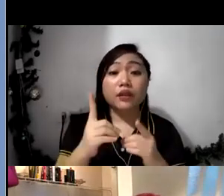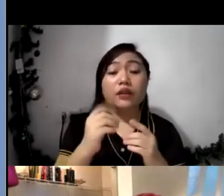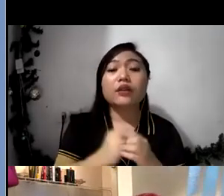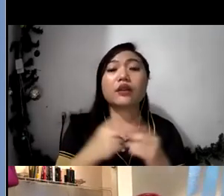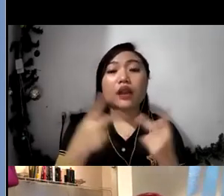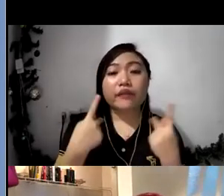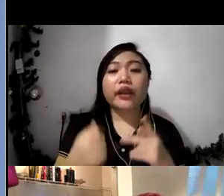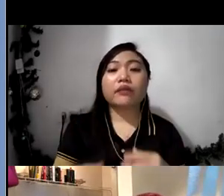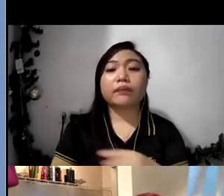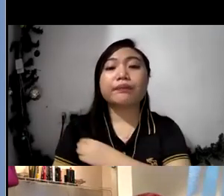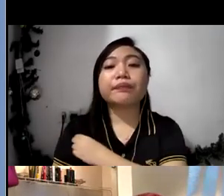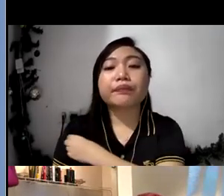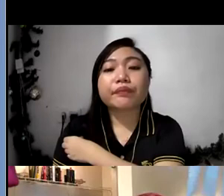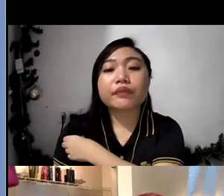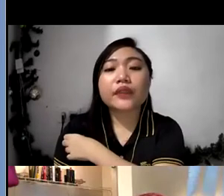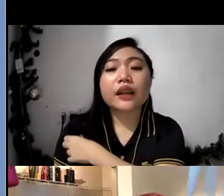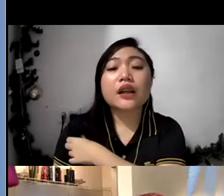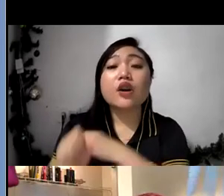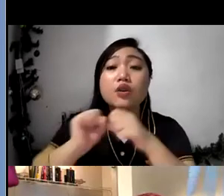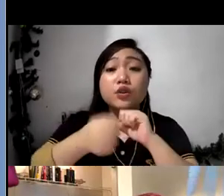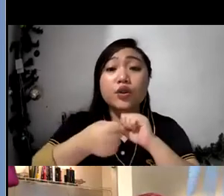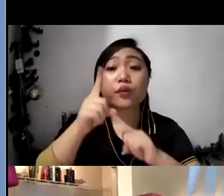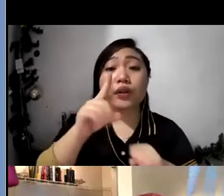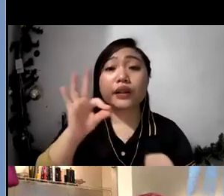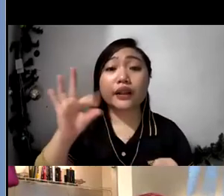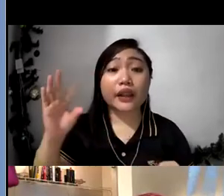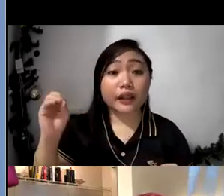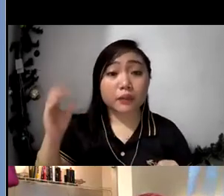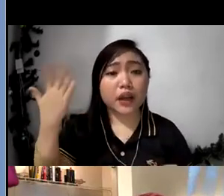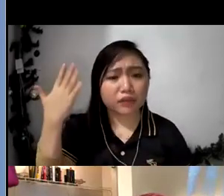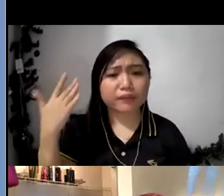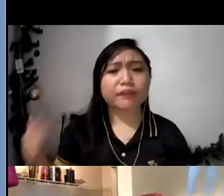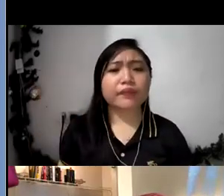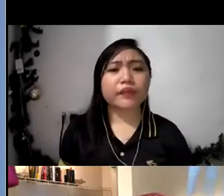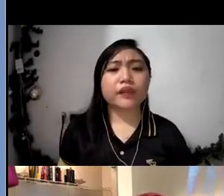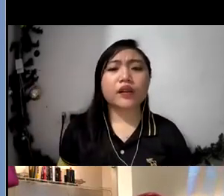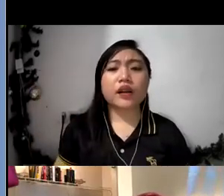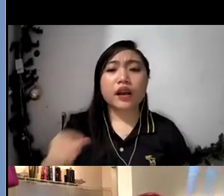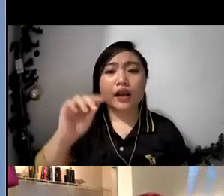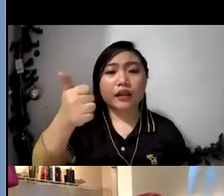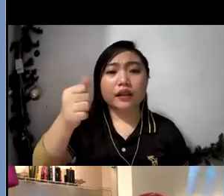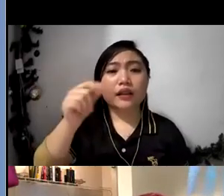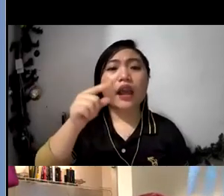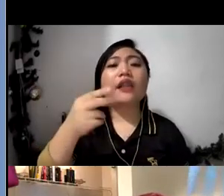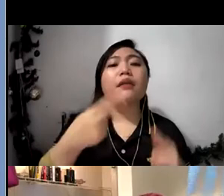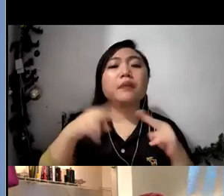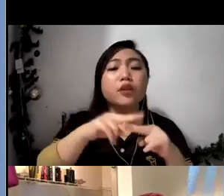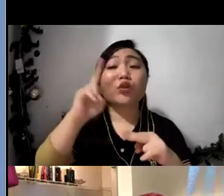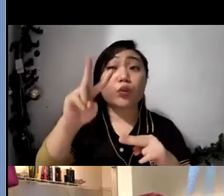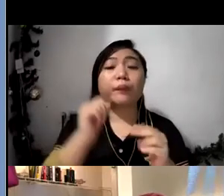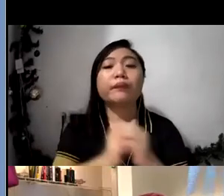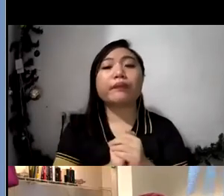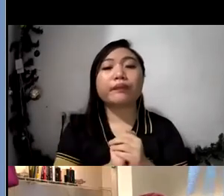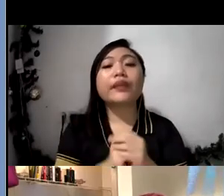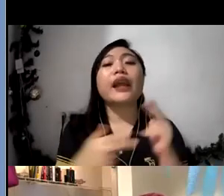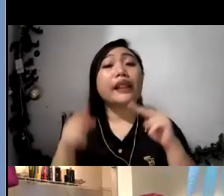policy. So 1990s yan, ano, Beijing Platform for Action 10 plus 2 broad stroke of action. Yung plus 2, nadagdag